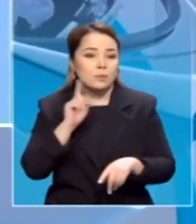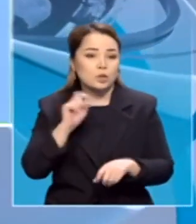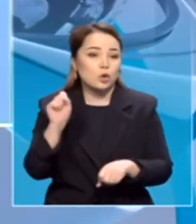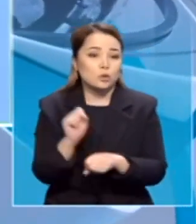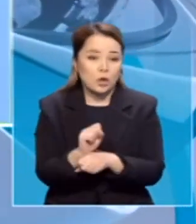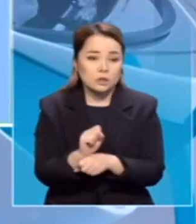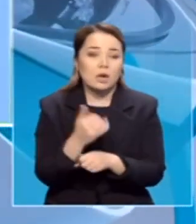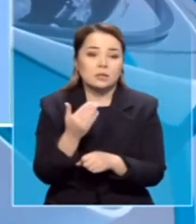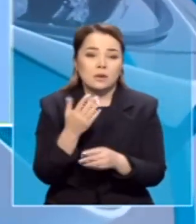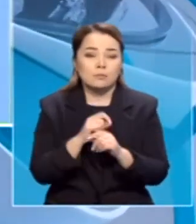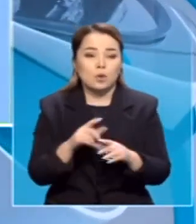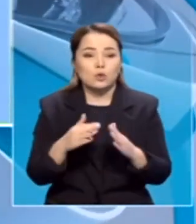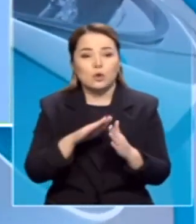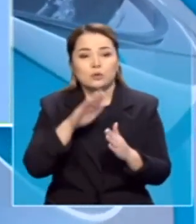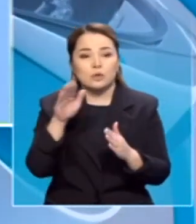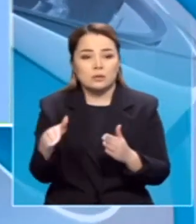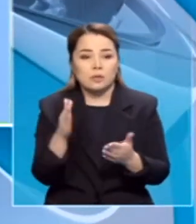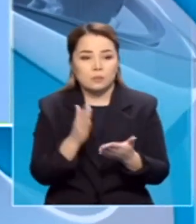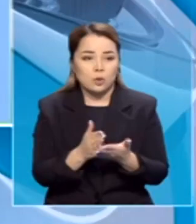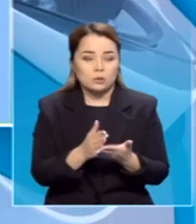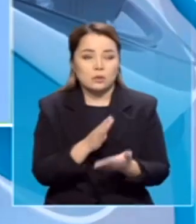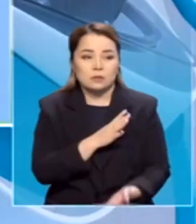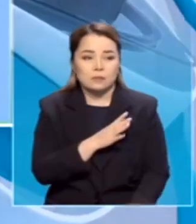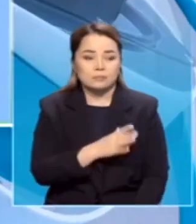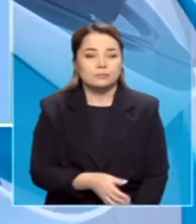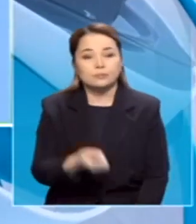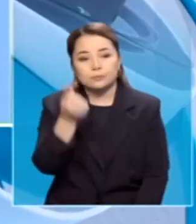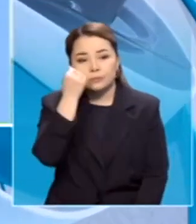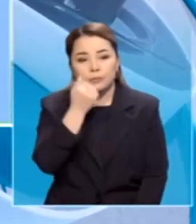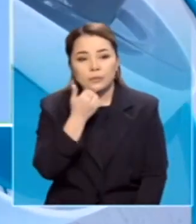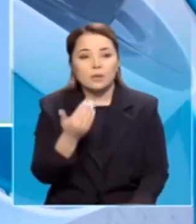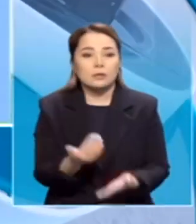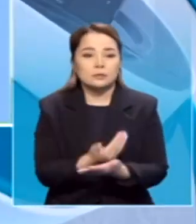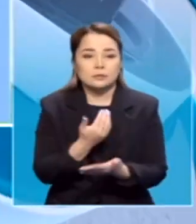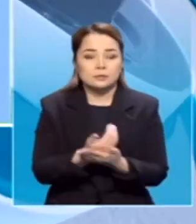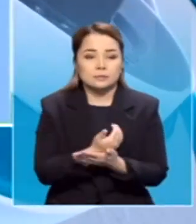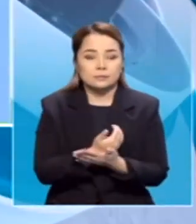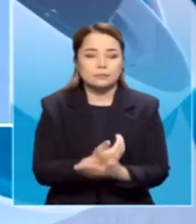үйіне жіберілді. Алла. Рахмет, Эльмира. Түсінікті, ақпаратыңызға рахмет.